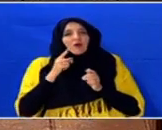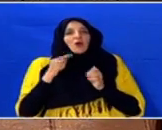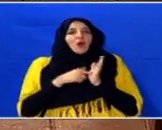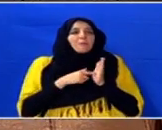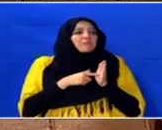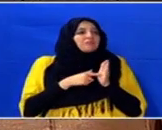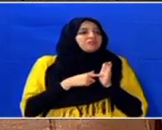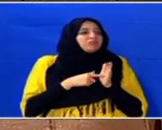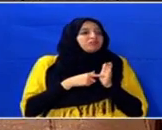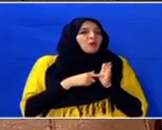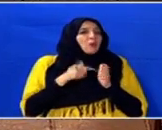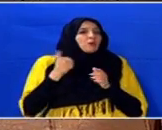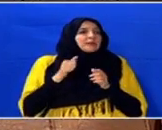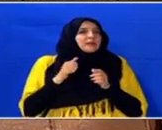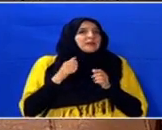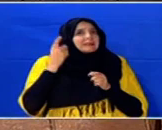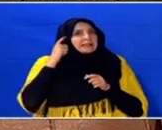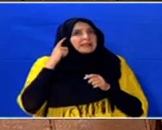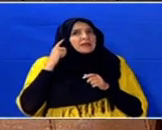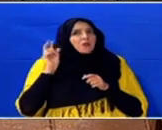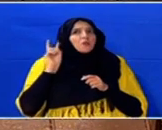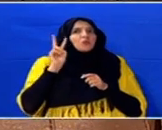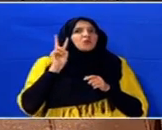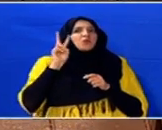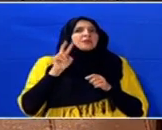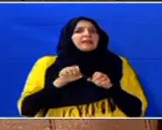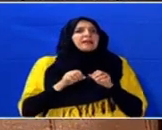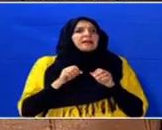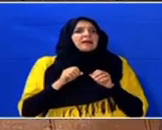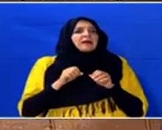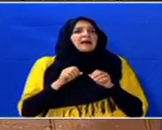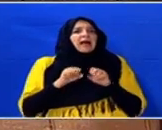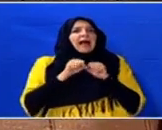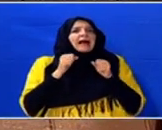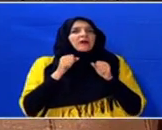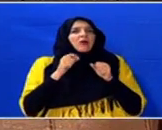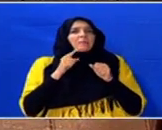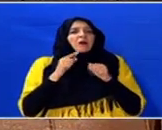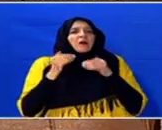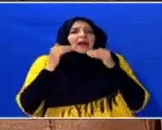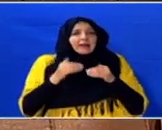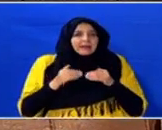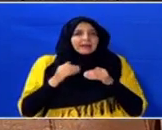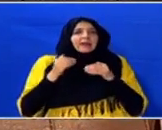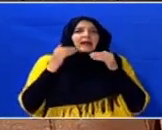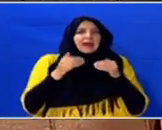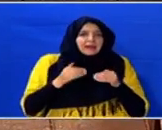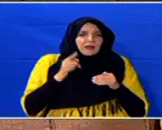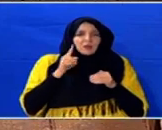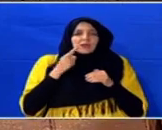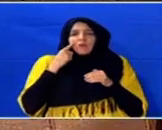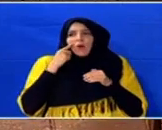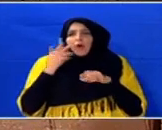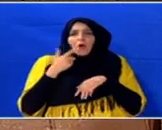يعدل برنامجه ويعرف المحطات، يعني يكون قريب من مسجد من المساجد